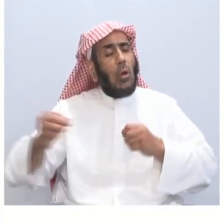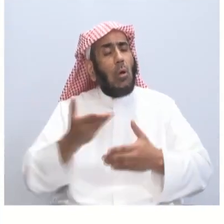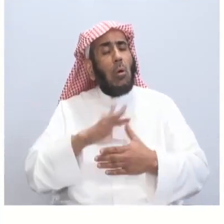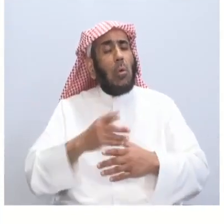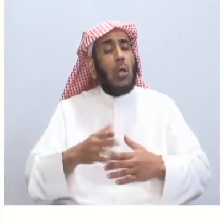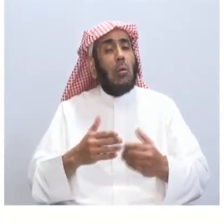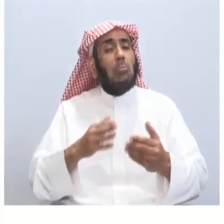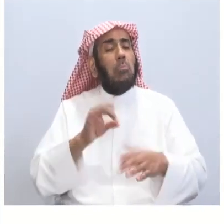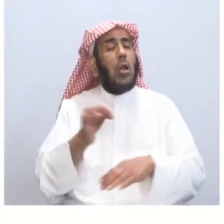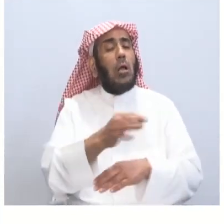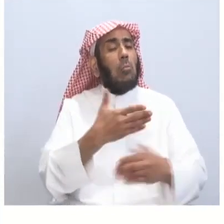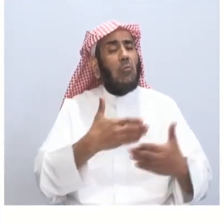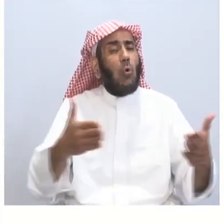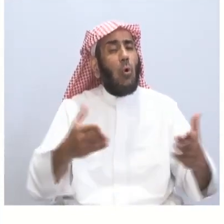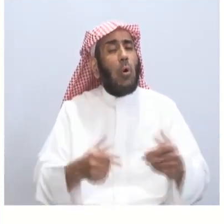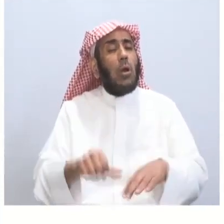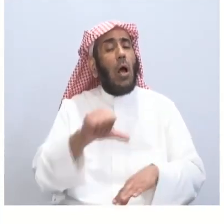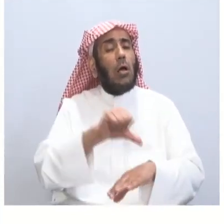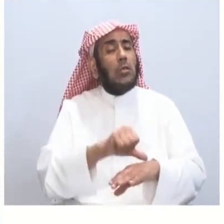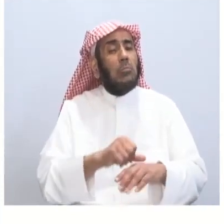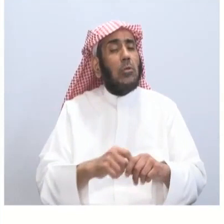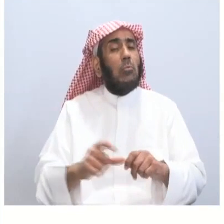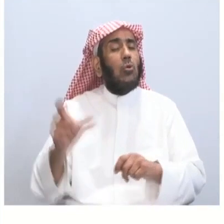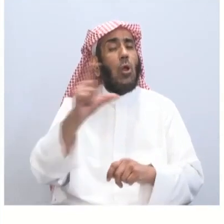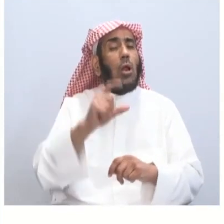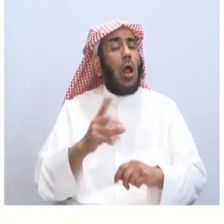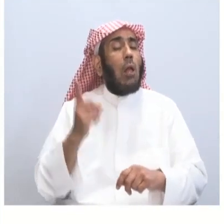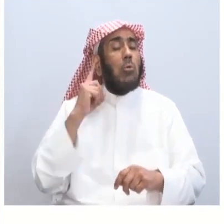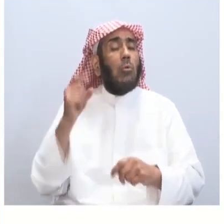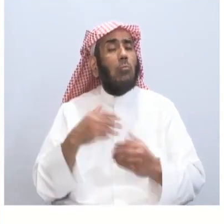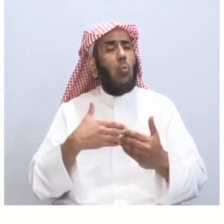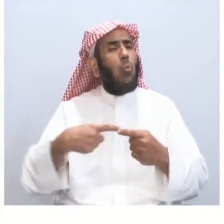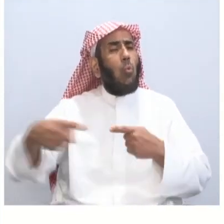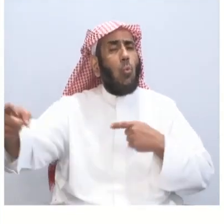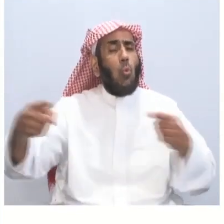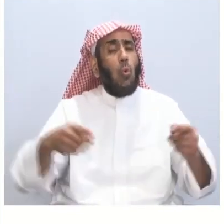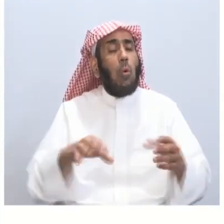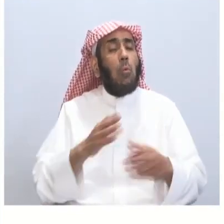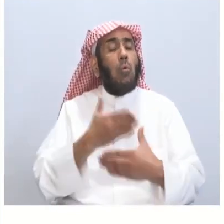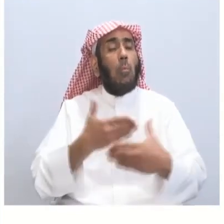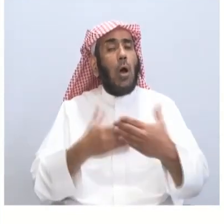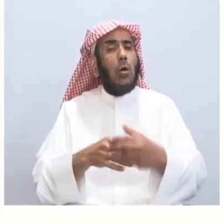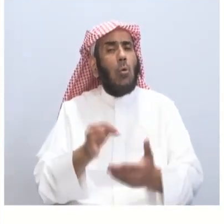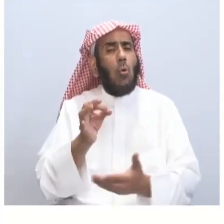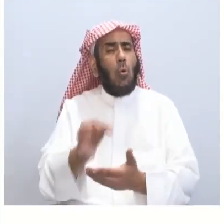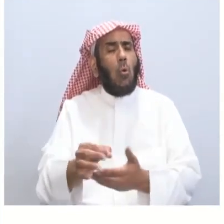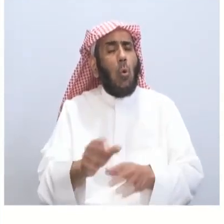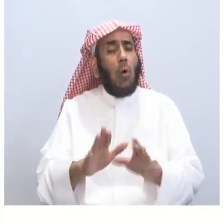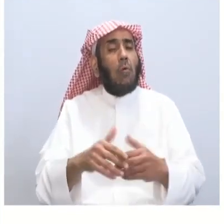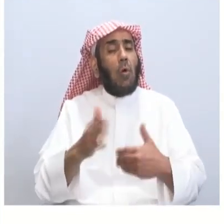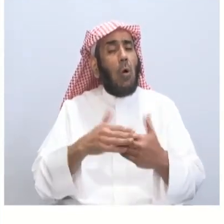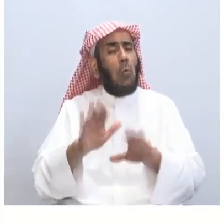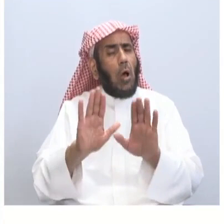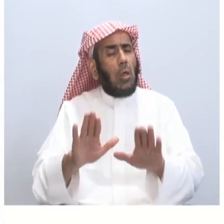البلاد المفتوحه وبين عاصمه البلاد الاسلاميه المدينه المنوره فبنوا مدن ووفروا فيها الخدمات